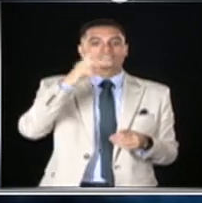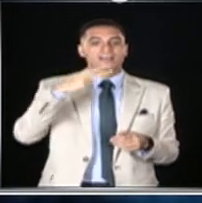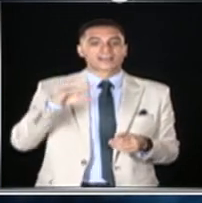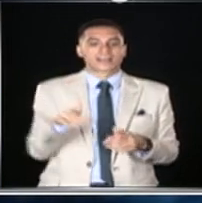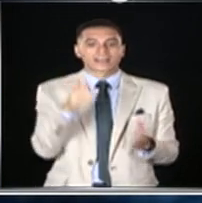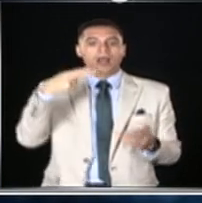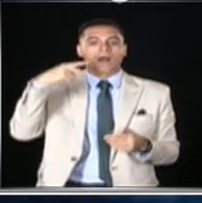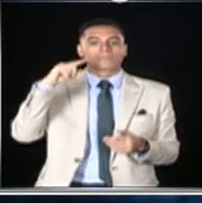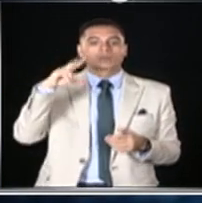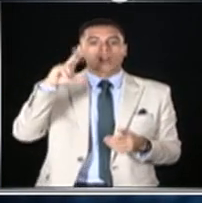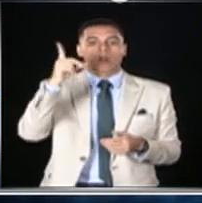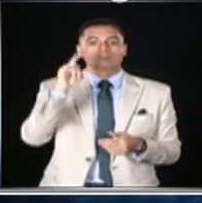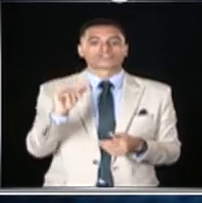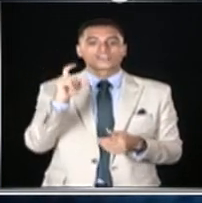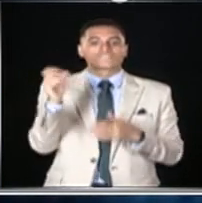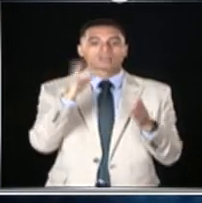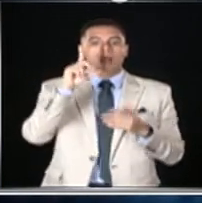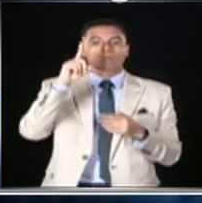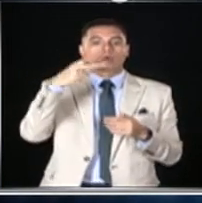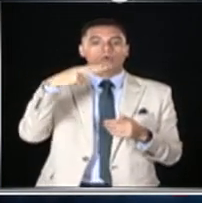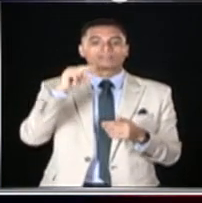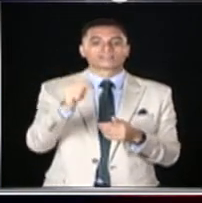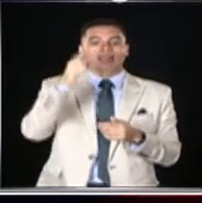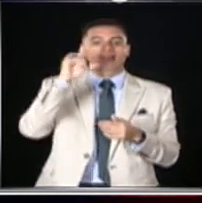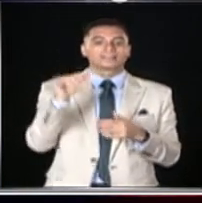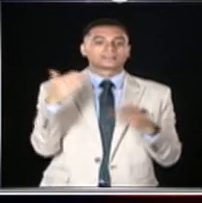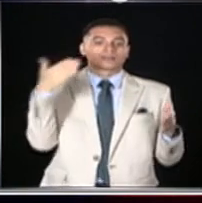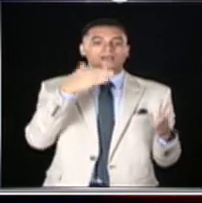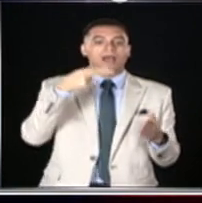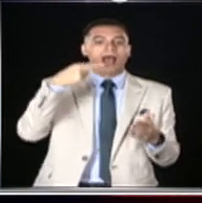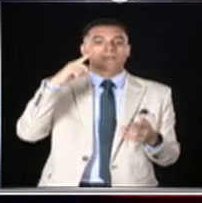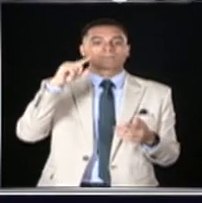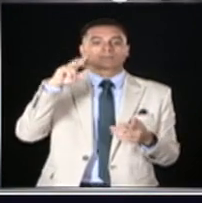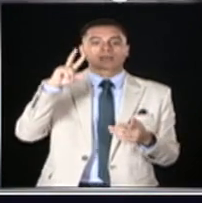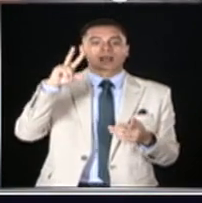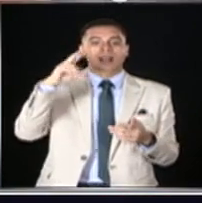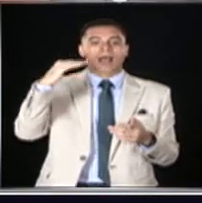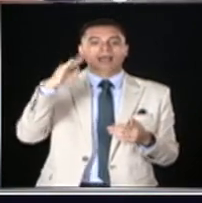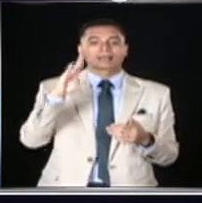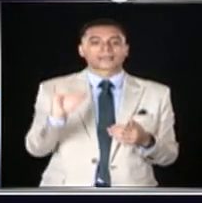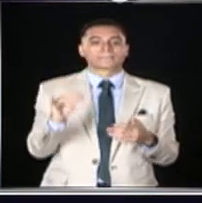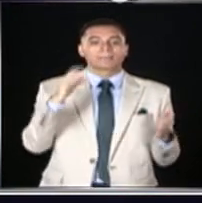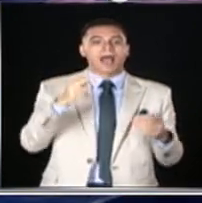البغدادي، عبد الحكيم عامر. شهد. عبد الحكيم عامر. طبعاً طبعاً.